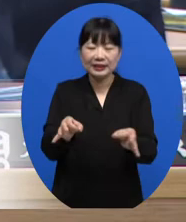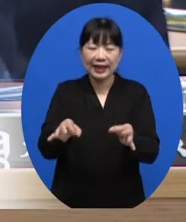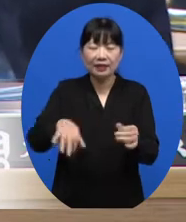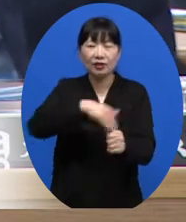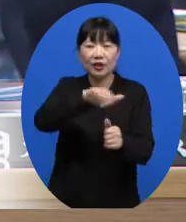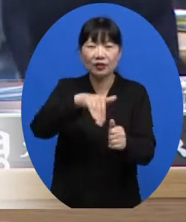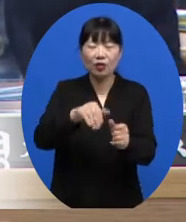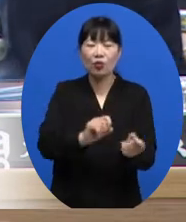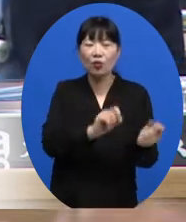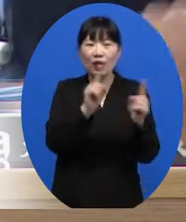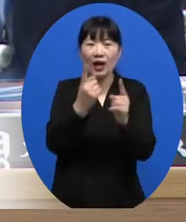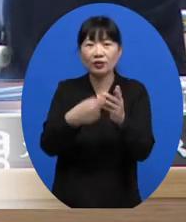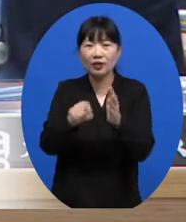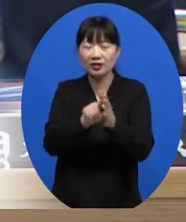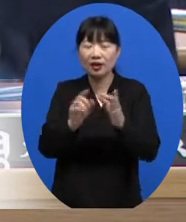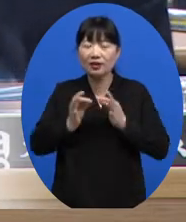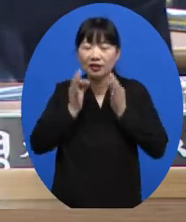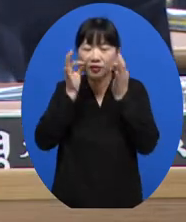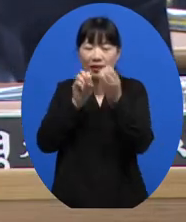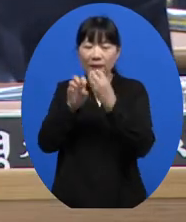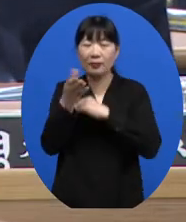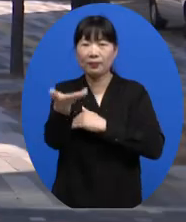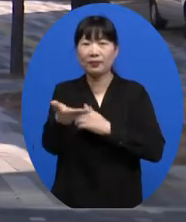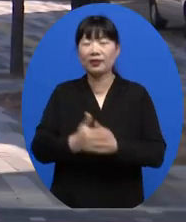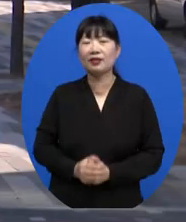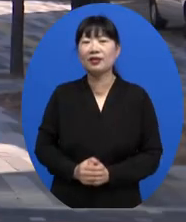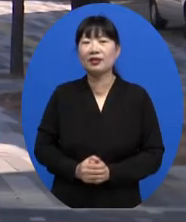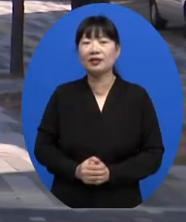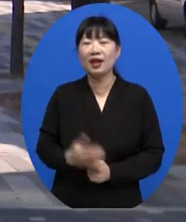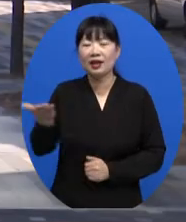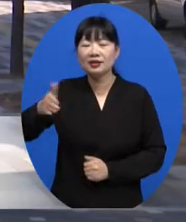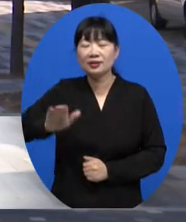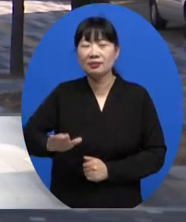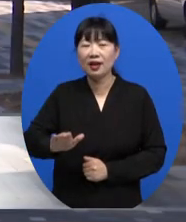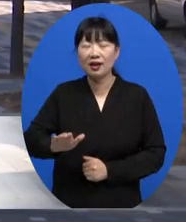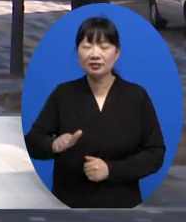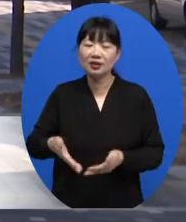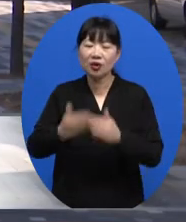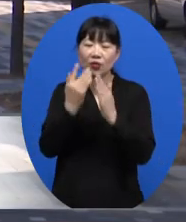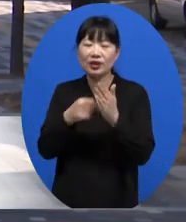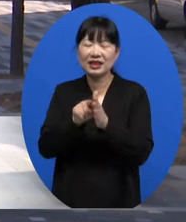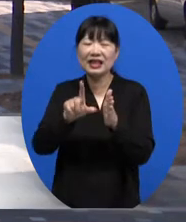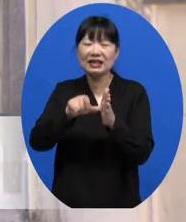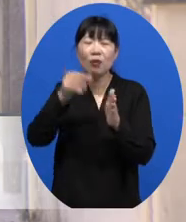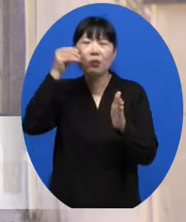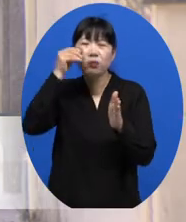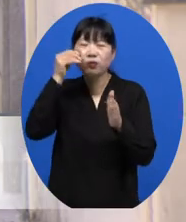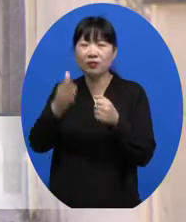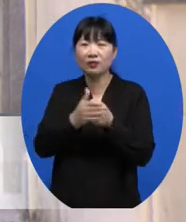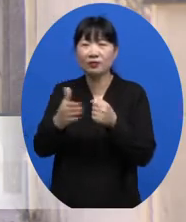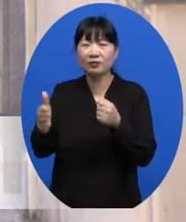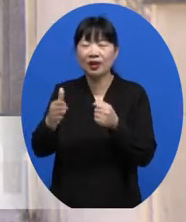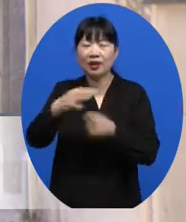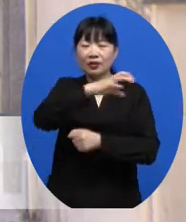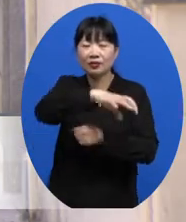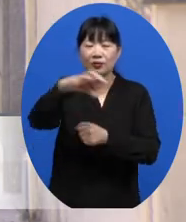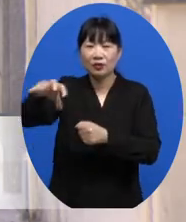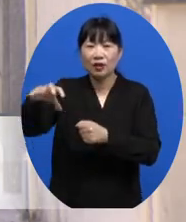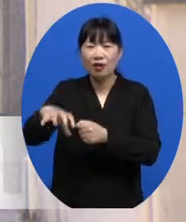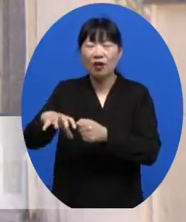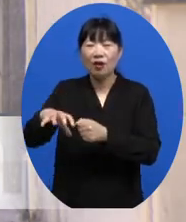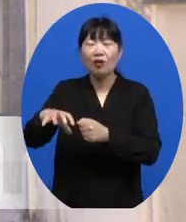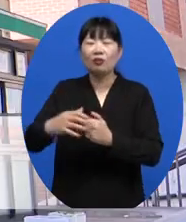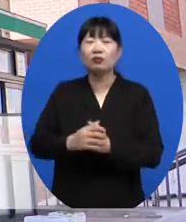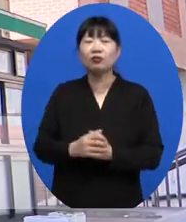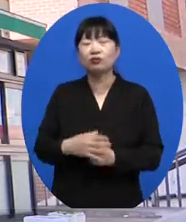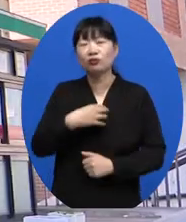활성화시키도록 최선을 다하겠다는 말씀으로 답변에 대신합니다. 하지만 조성까지는 시일이 걸릴 것으로 예상되며 주변 공동화가